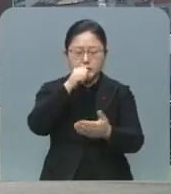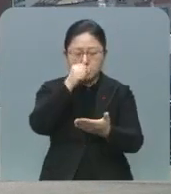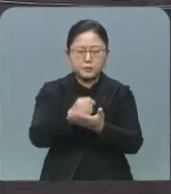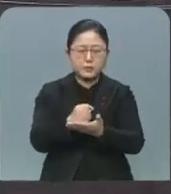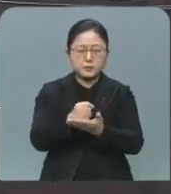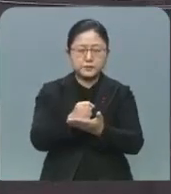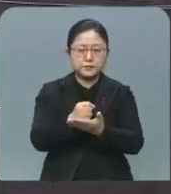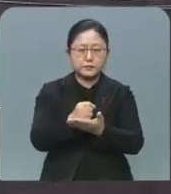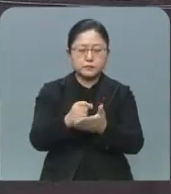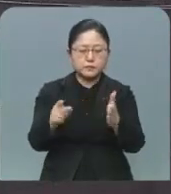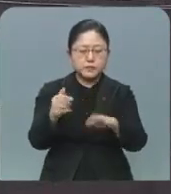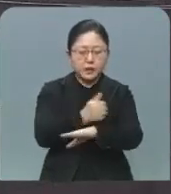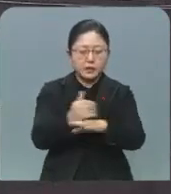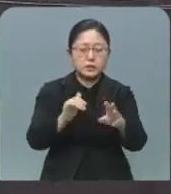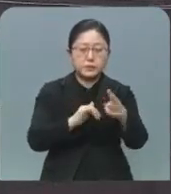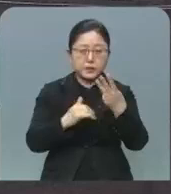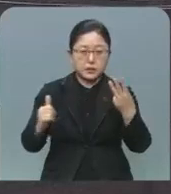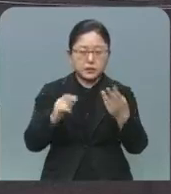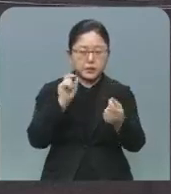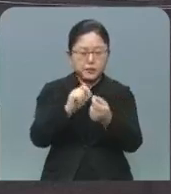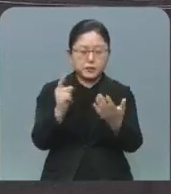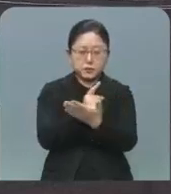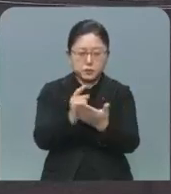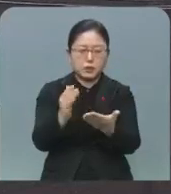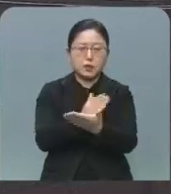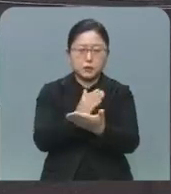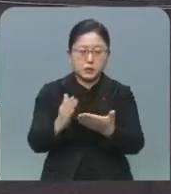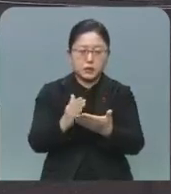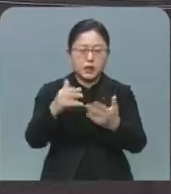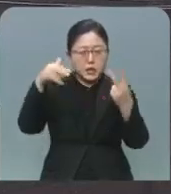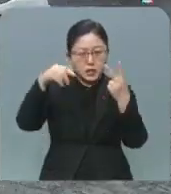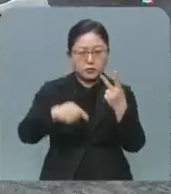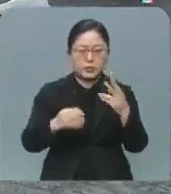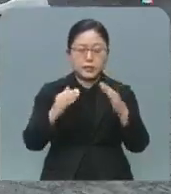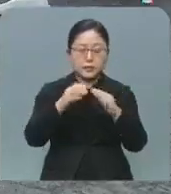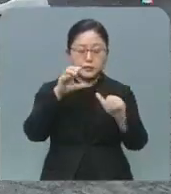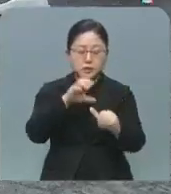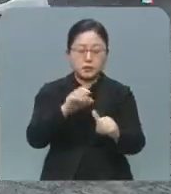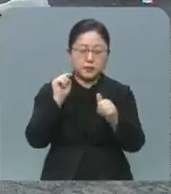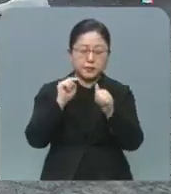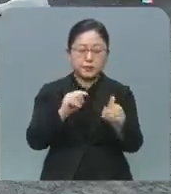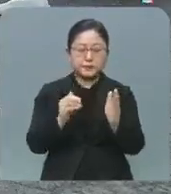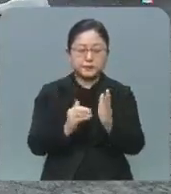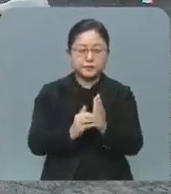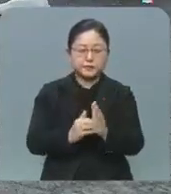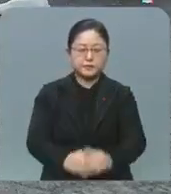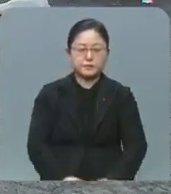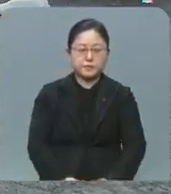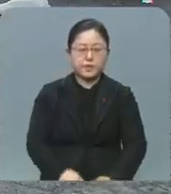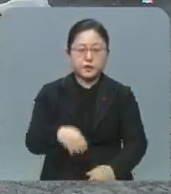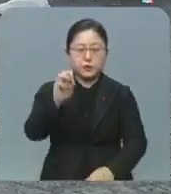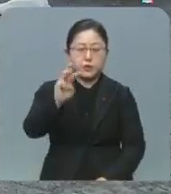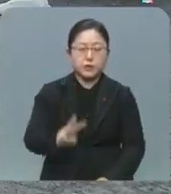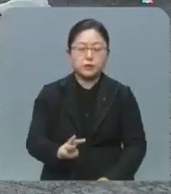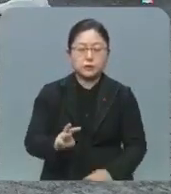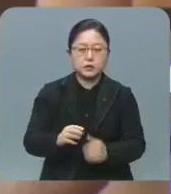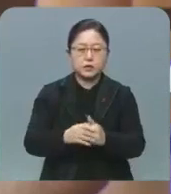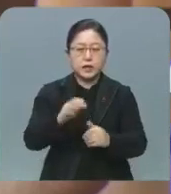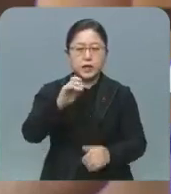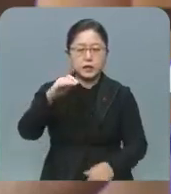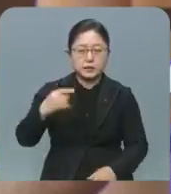음성 판정을 받은 신도 300여 명을 밀접 접촉자로 분류해 2주간 자가격리하라고 통보했습니다. 광주에서는